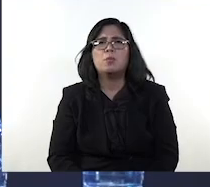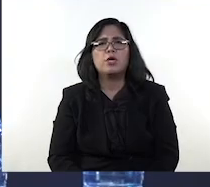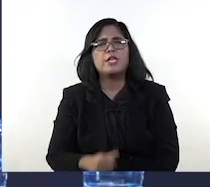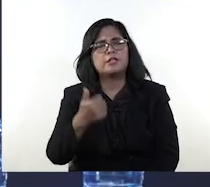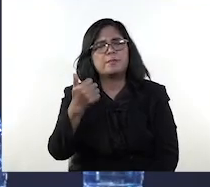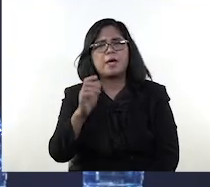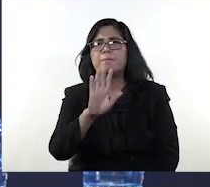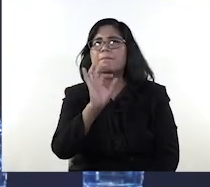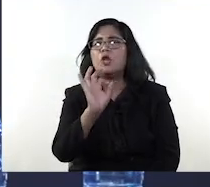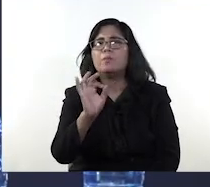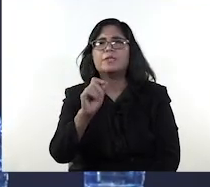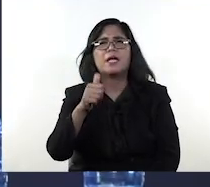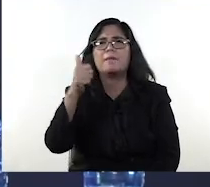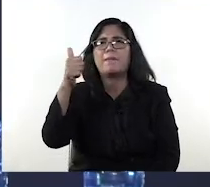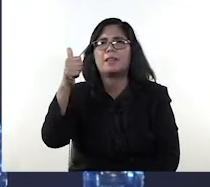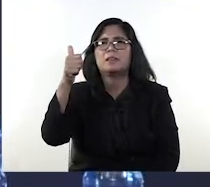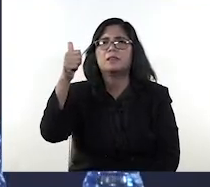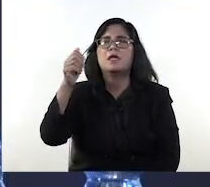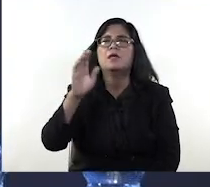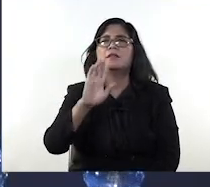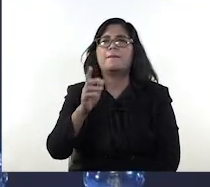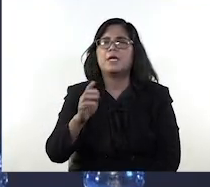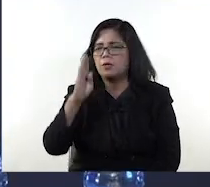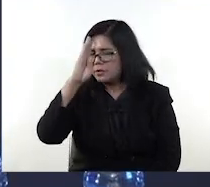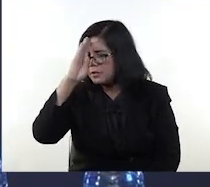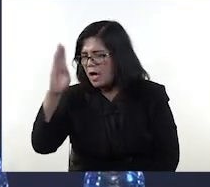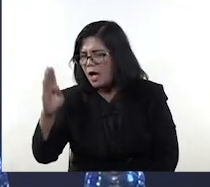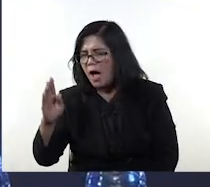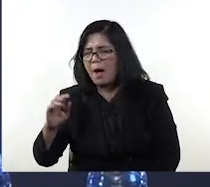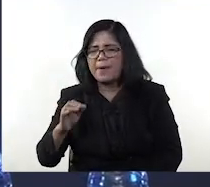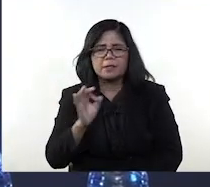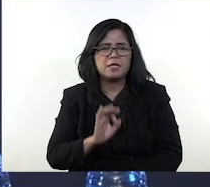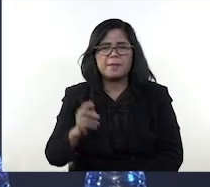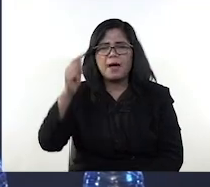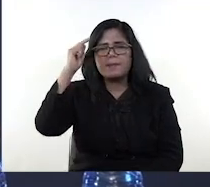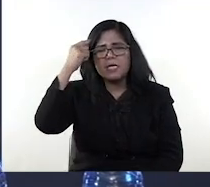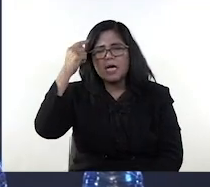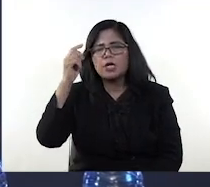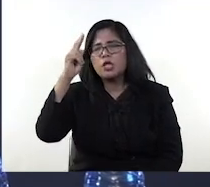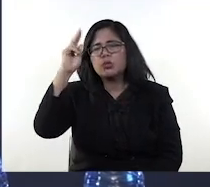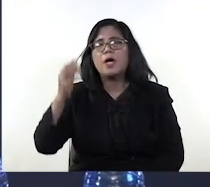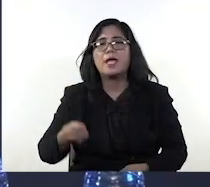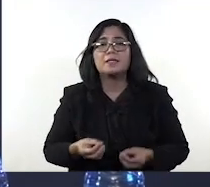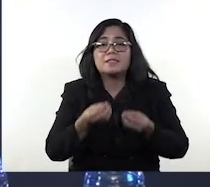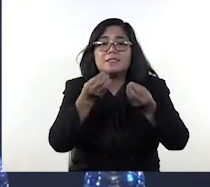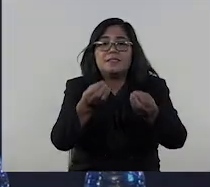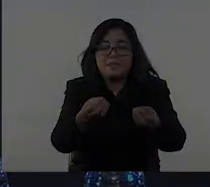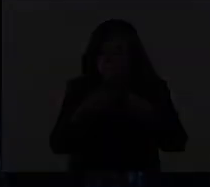tapi kalau kita tetap setia apa yang tidak pernah kita pikirkan Hai dijadwal sedih harga lagi